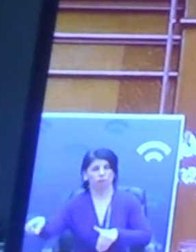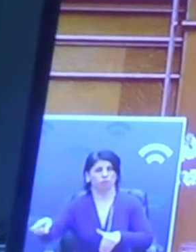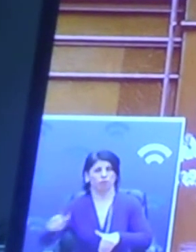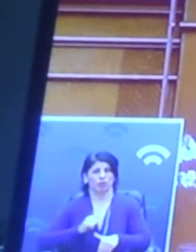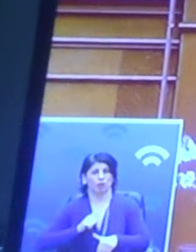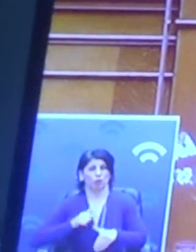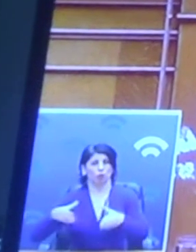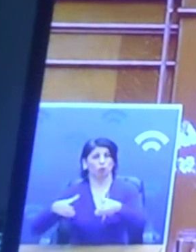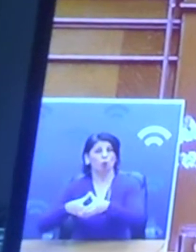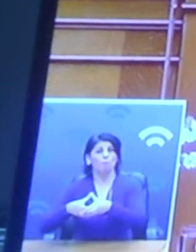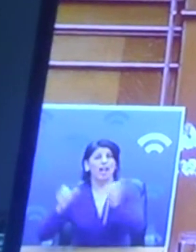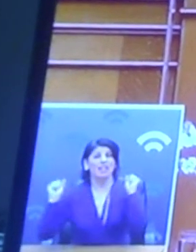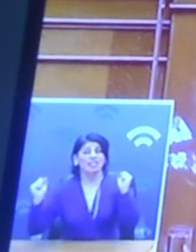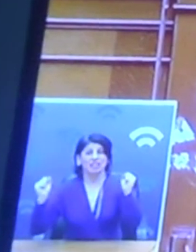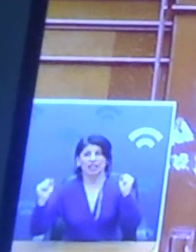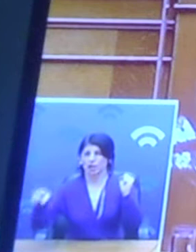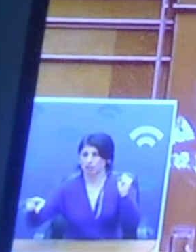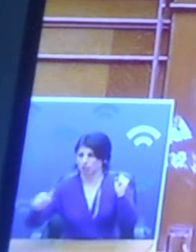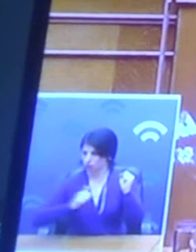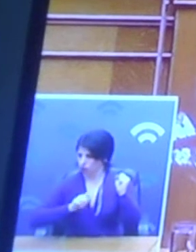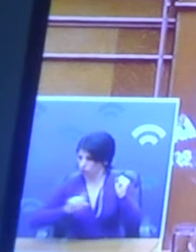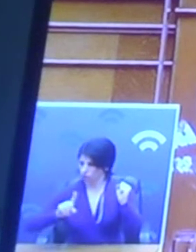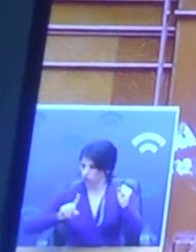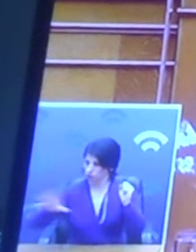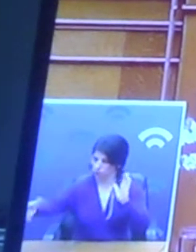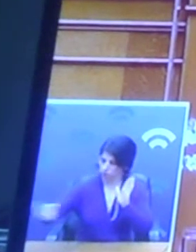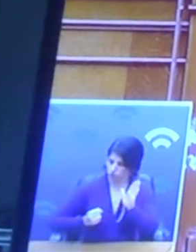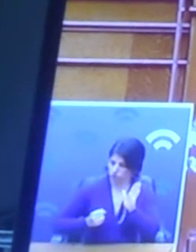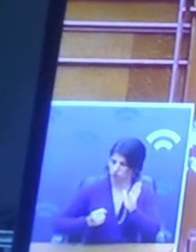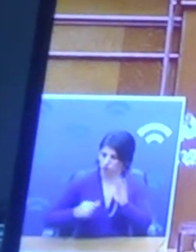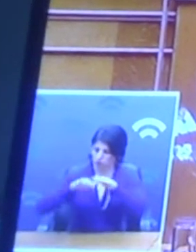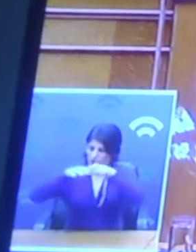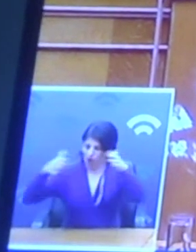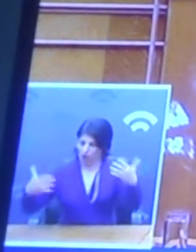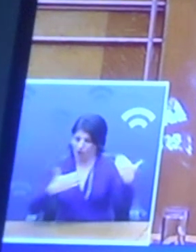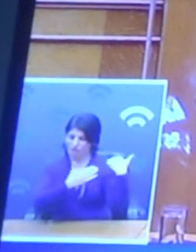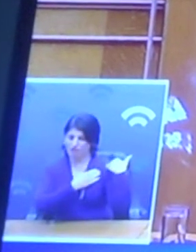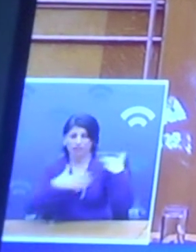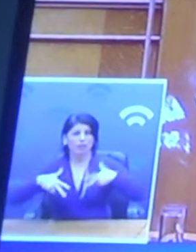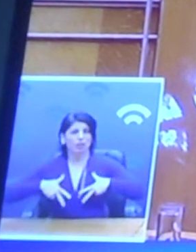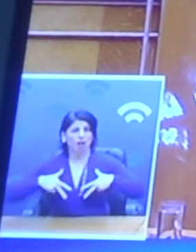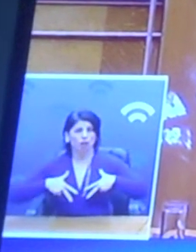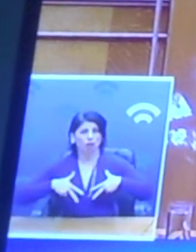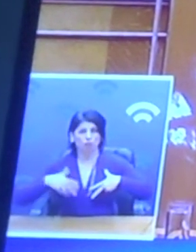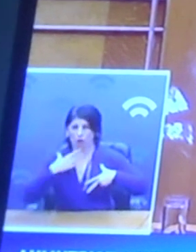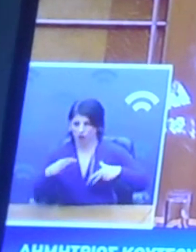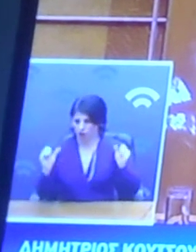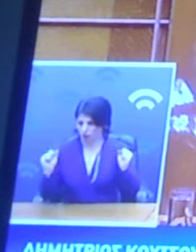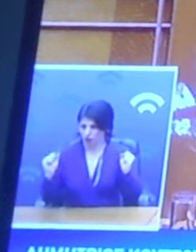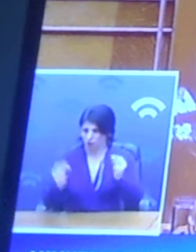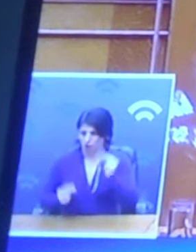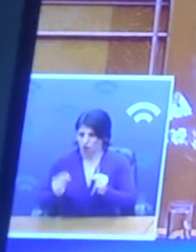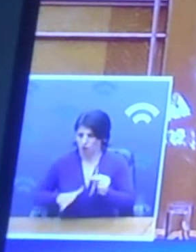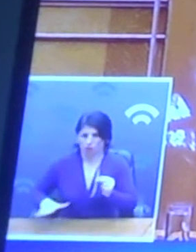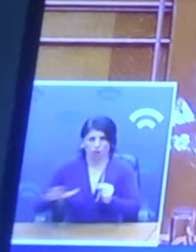οποίος έπρεπε και πρέπει να μπει κάτω από την ευθύνη και τον έλεγχο του κράτους για να εξασφαλιστεί η